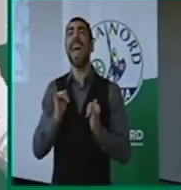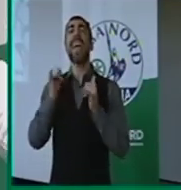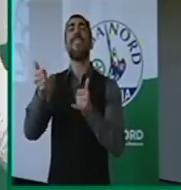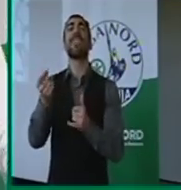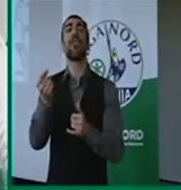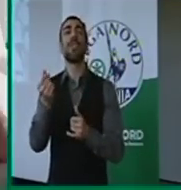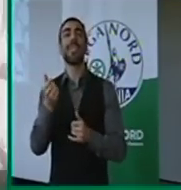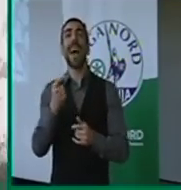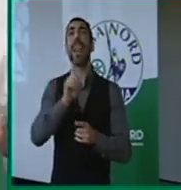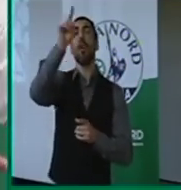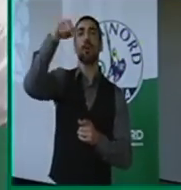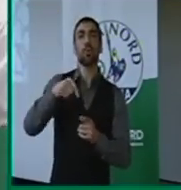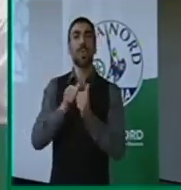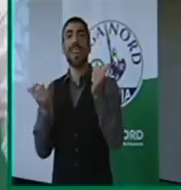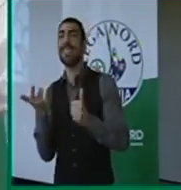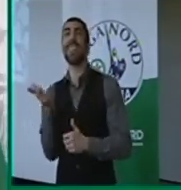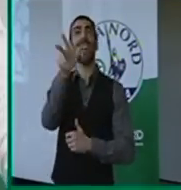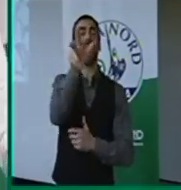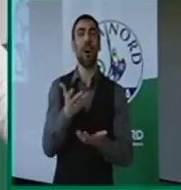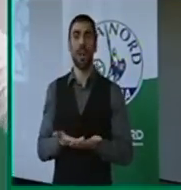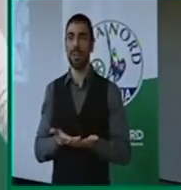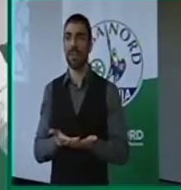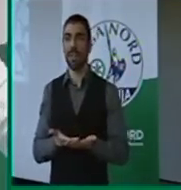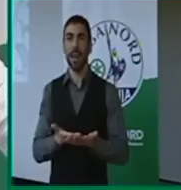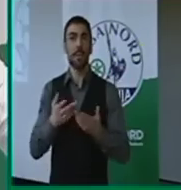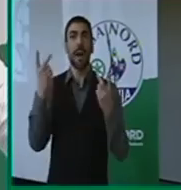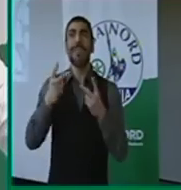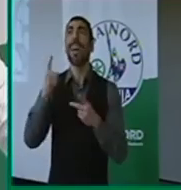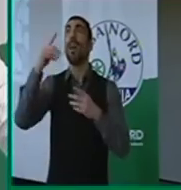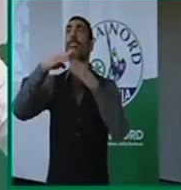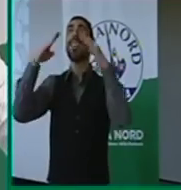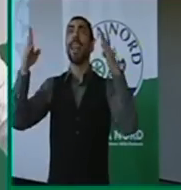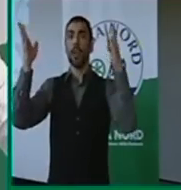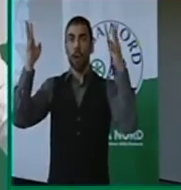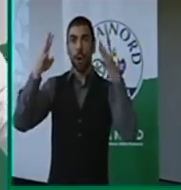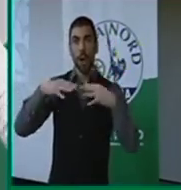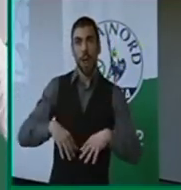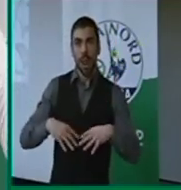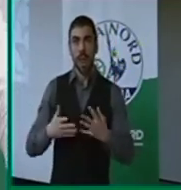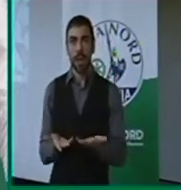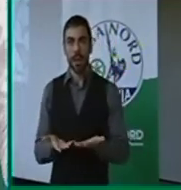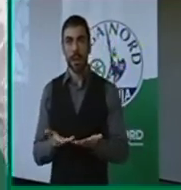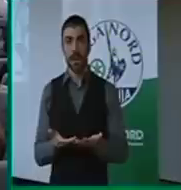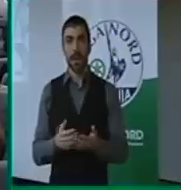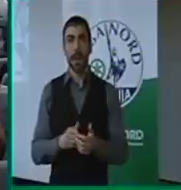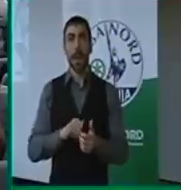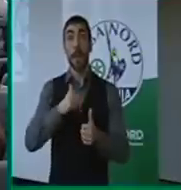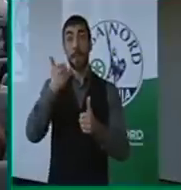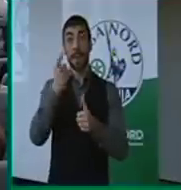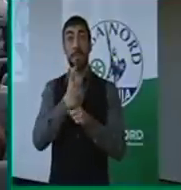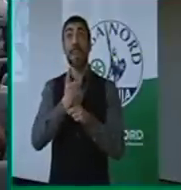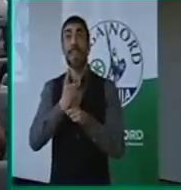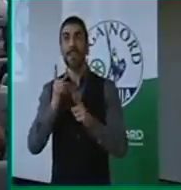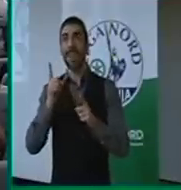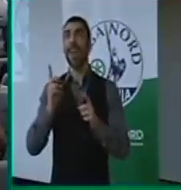del Sud rispetto ai comuni del Nord tutto vero però ci sta crollando il tetto sopra la testa quindi prima devo puntellare il